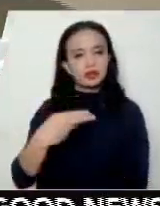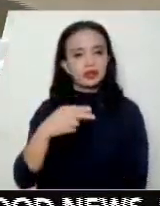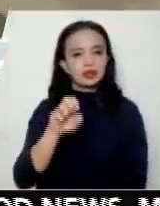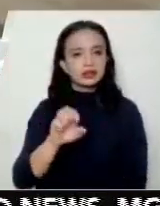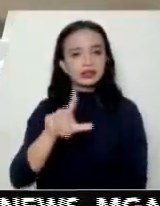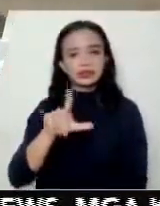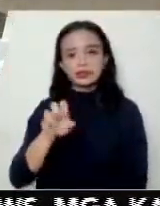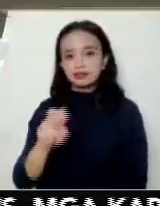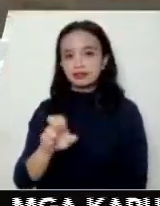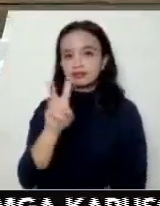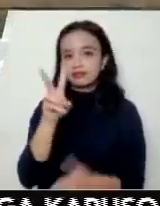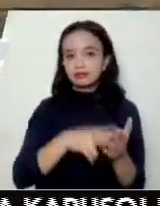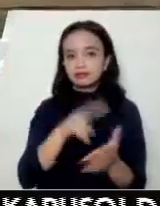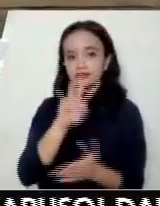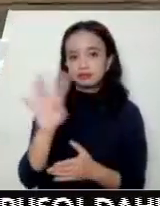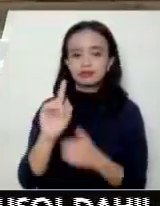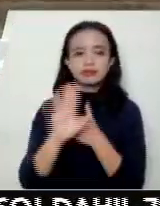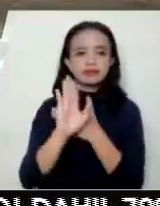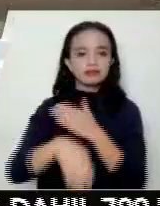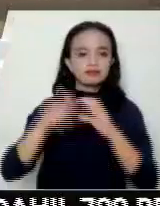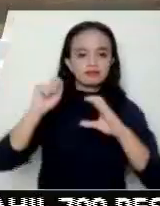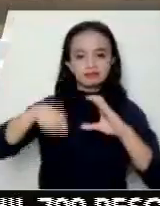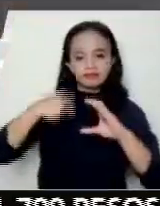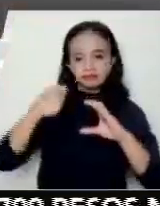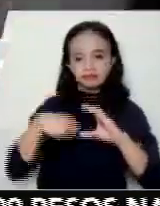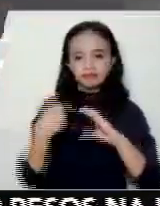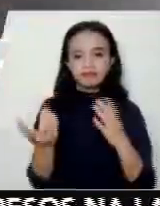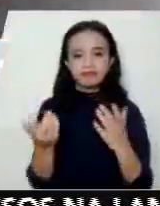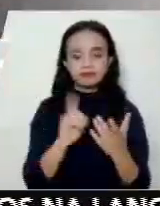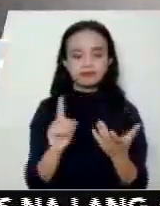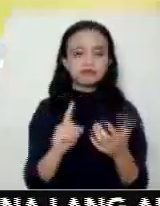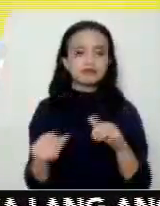kanyang muling pagbabalik taping sa pinakama-aksyong serye